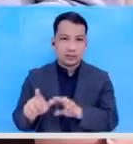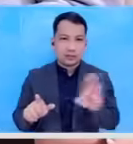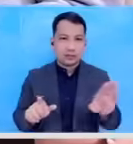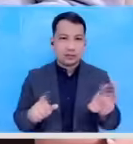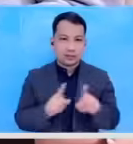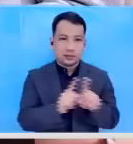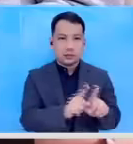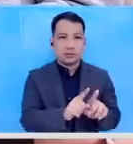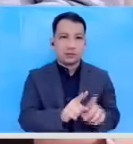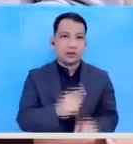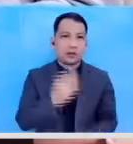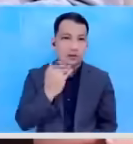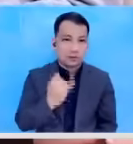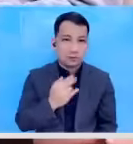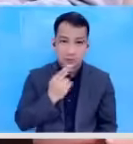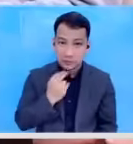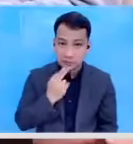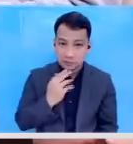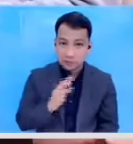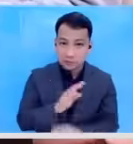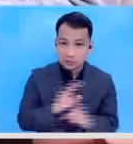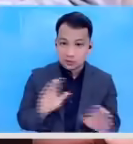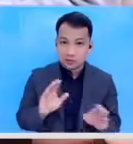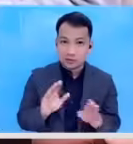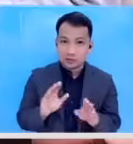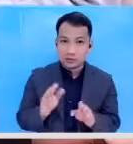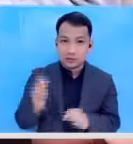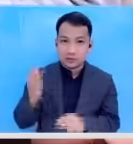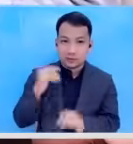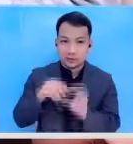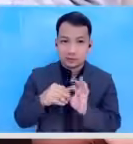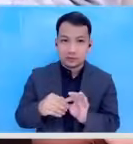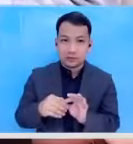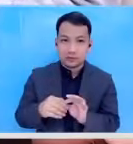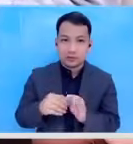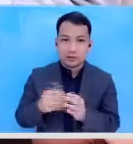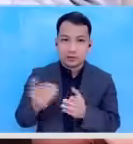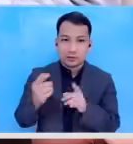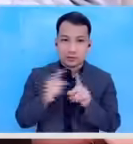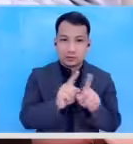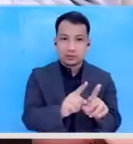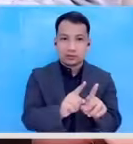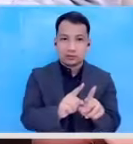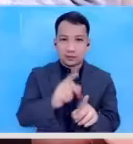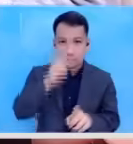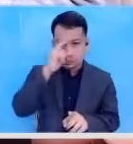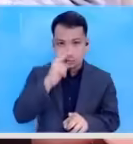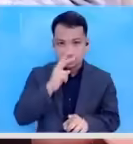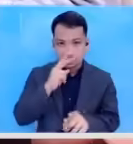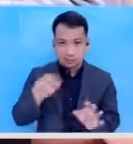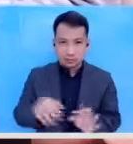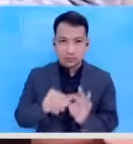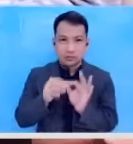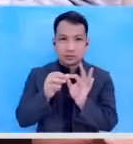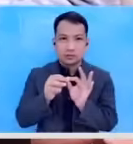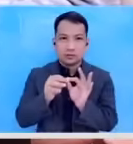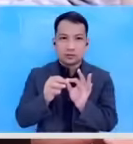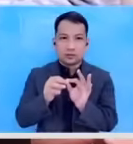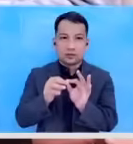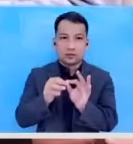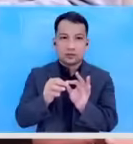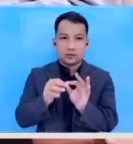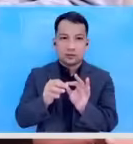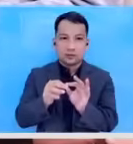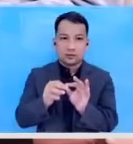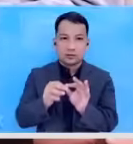Alam mo ba ang cute-cute ni Tony? Hindi kami super close pa nun na sabi niya, pupunta tayo ng Vatican, magmamas tayo. Pupunta tayo ng ganito. Bilin mo